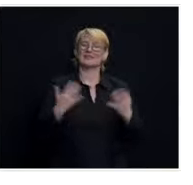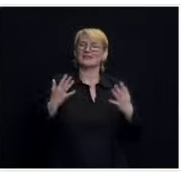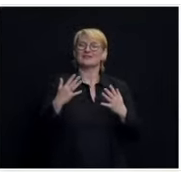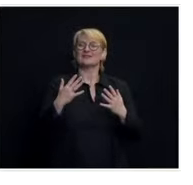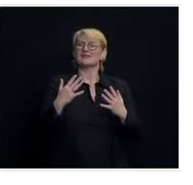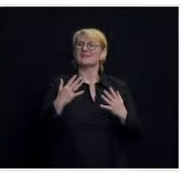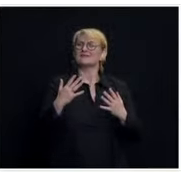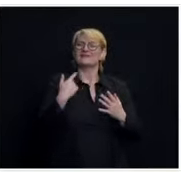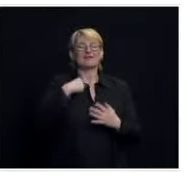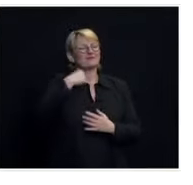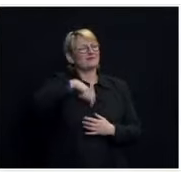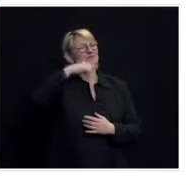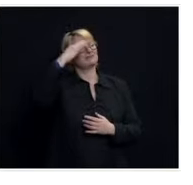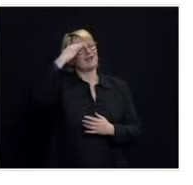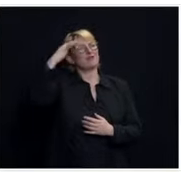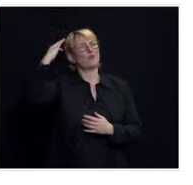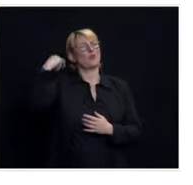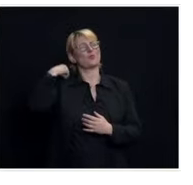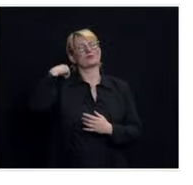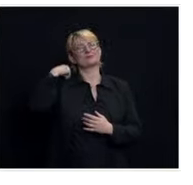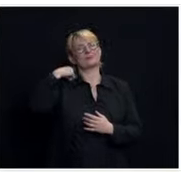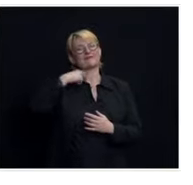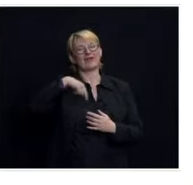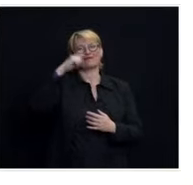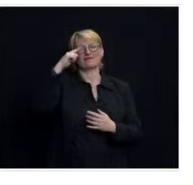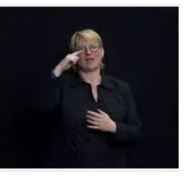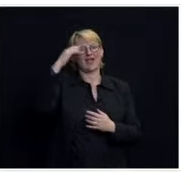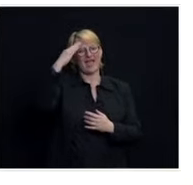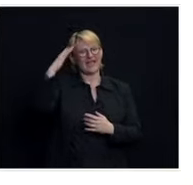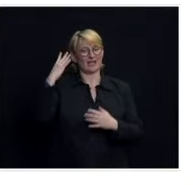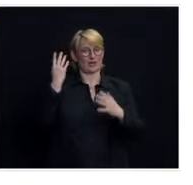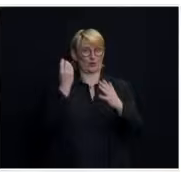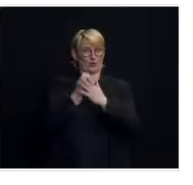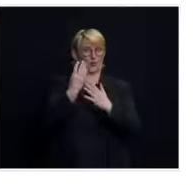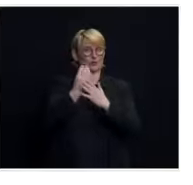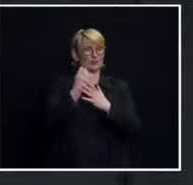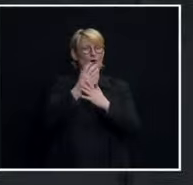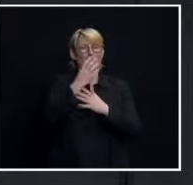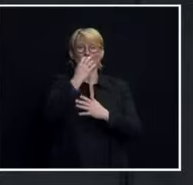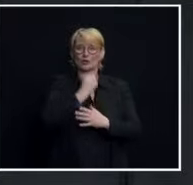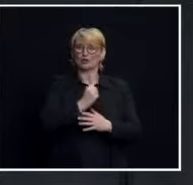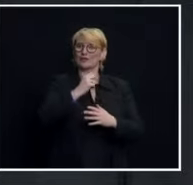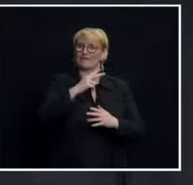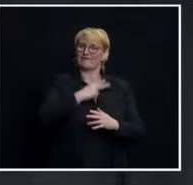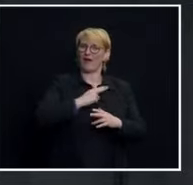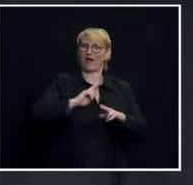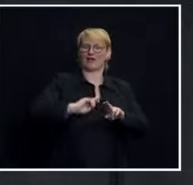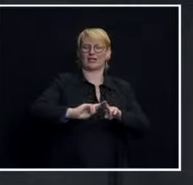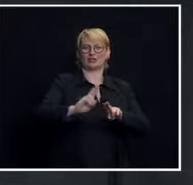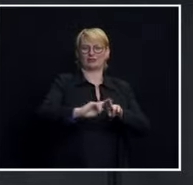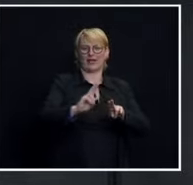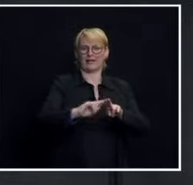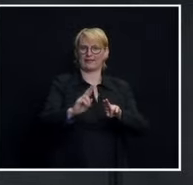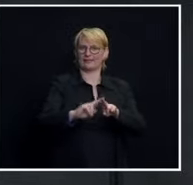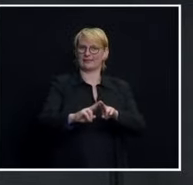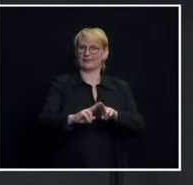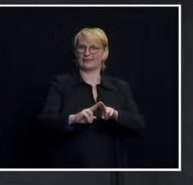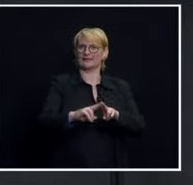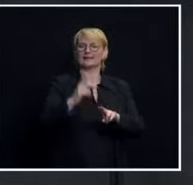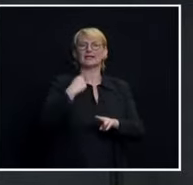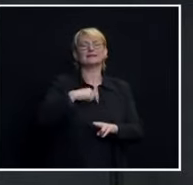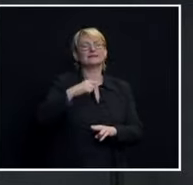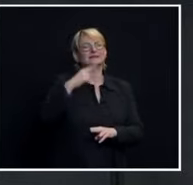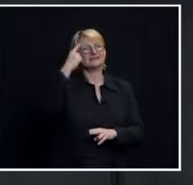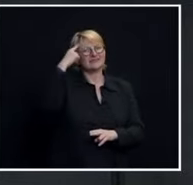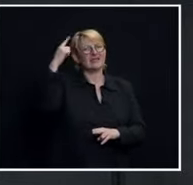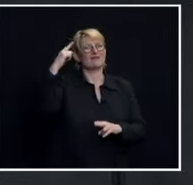wenn wir uns erinnern, wenn wir Erinnerungskultur gestalten wollen, dann macht es allen Sinn, die